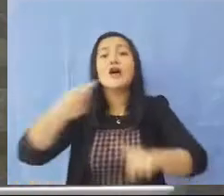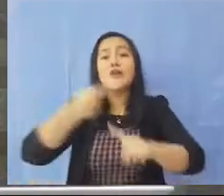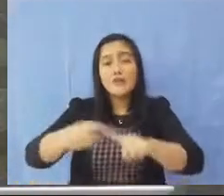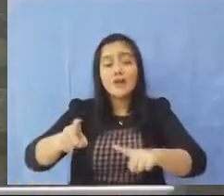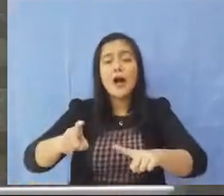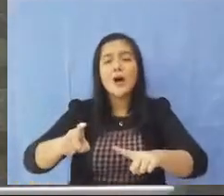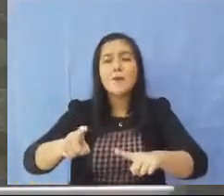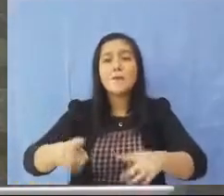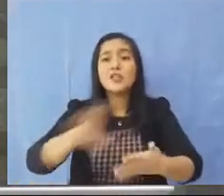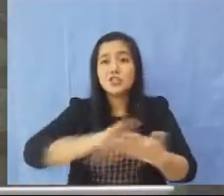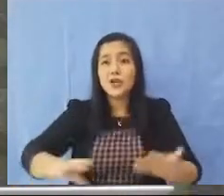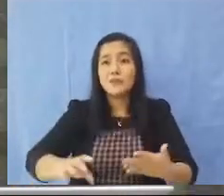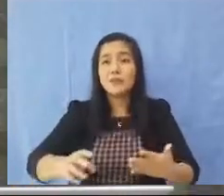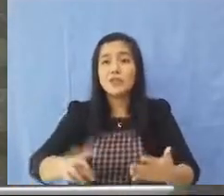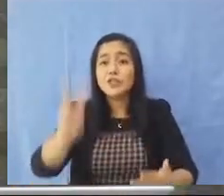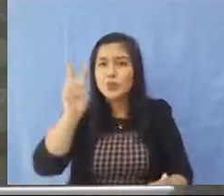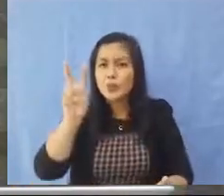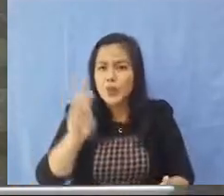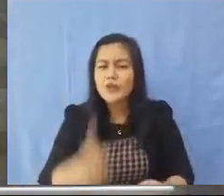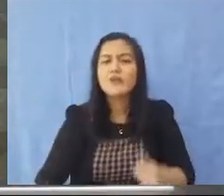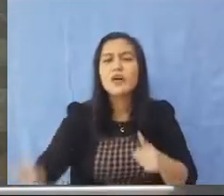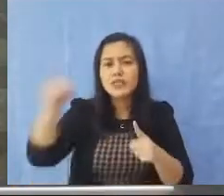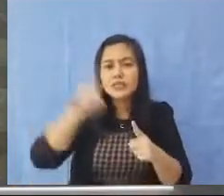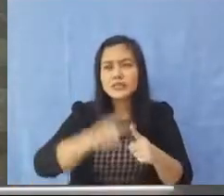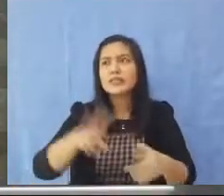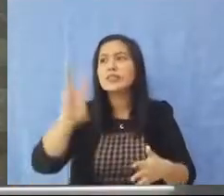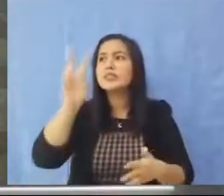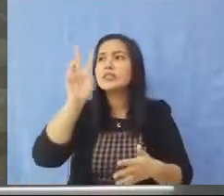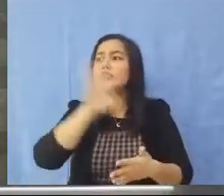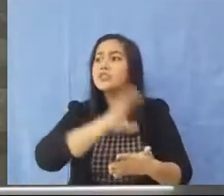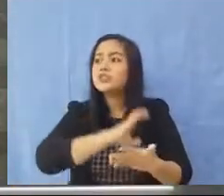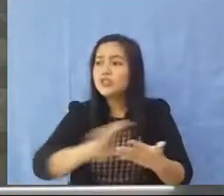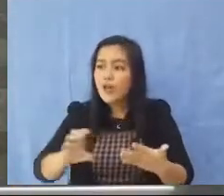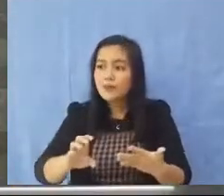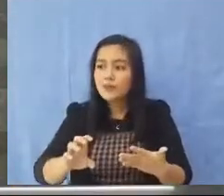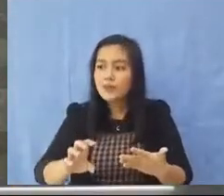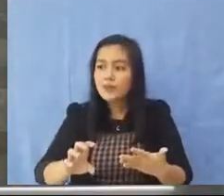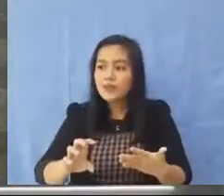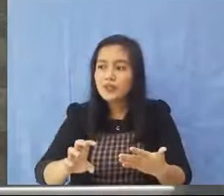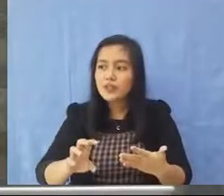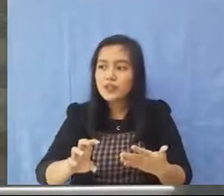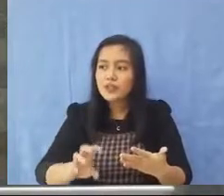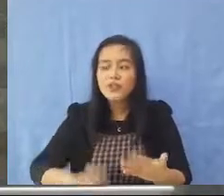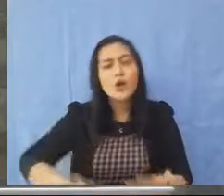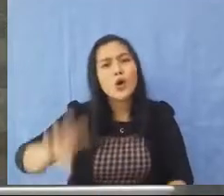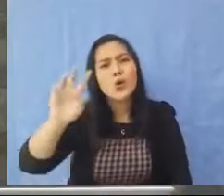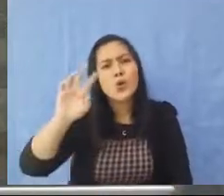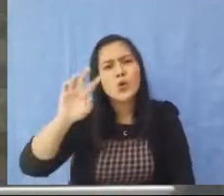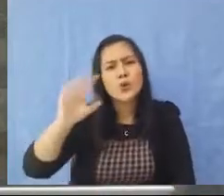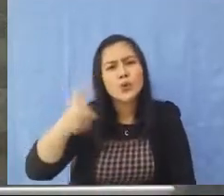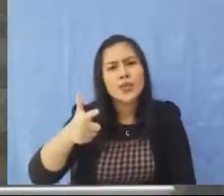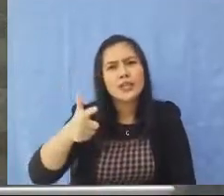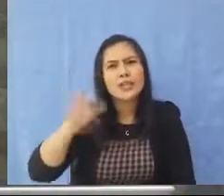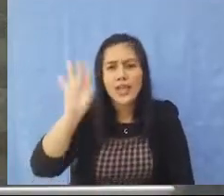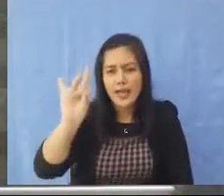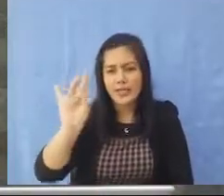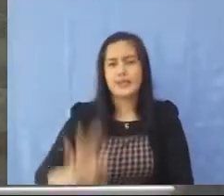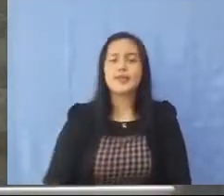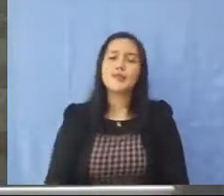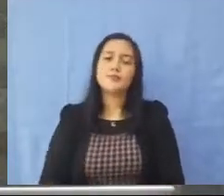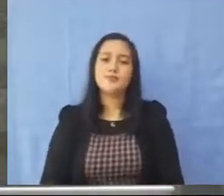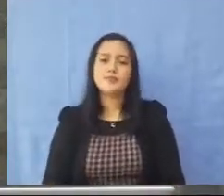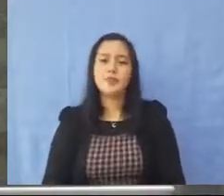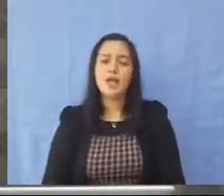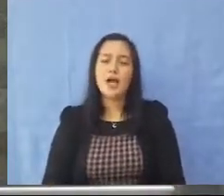rin si Abraham. Then the career of Isaac, pagdating sa buhay ni Isaac, yan naman po ay nagsisimula from